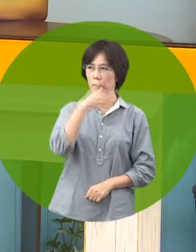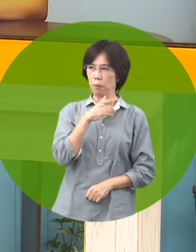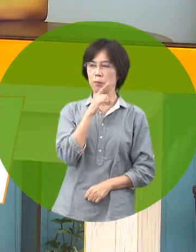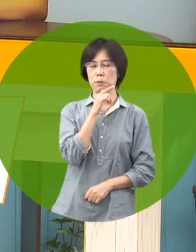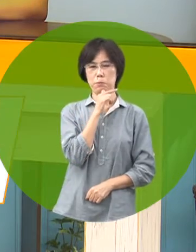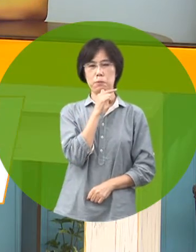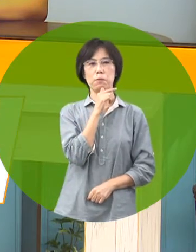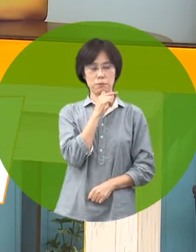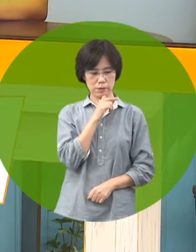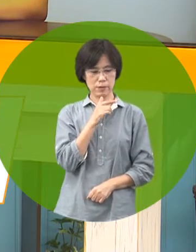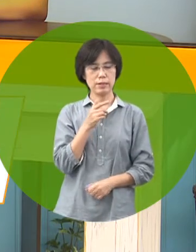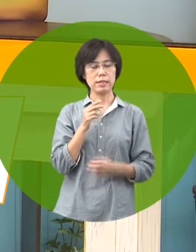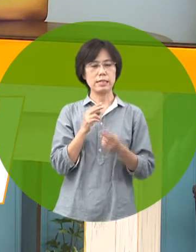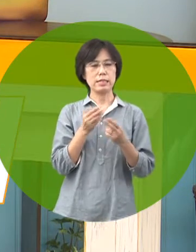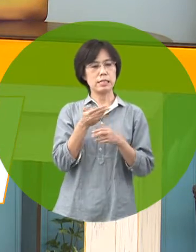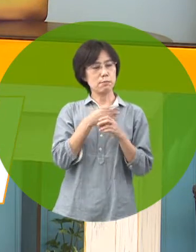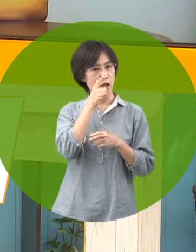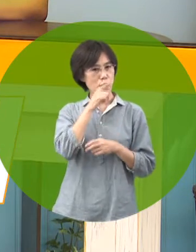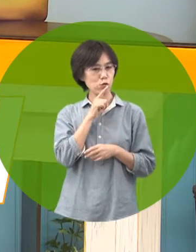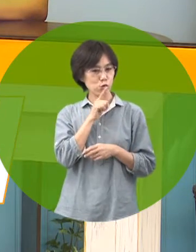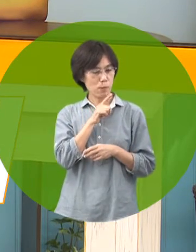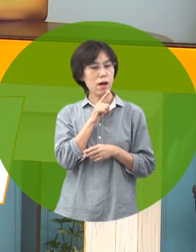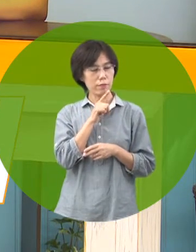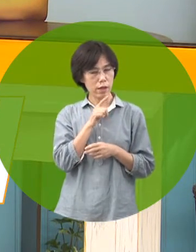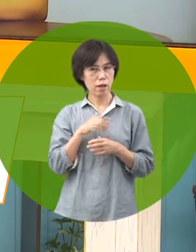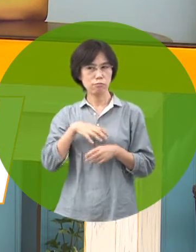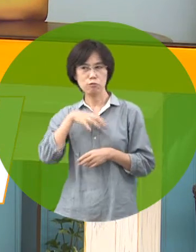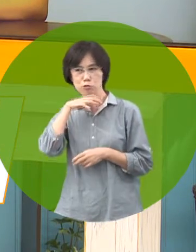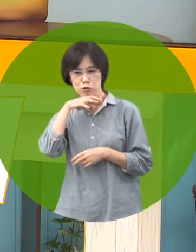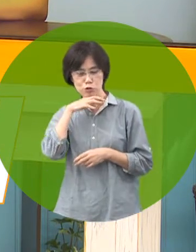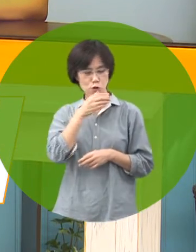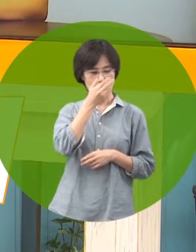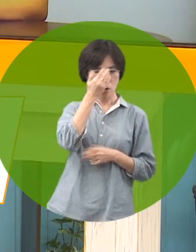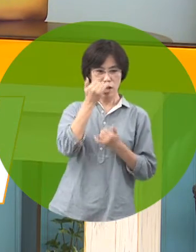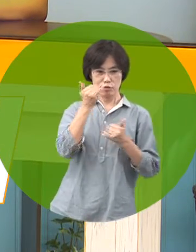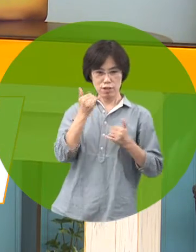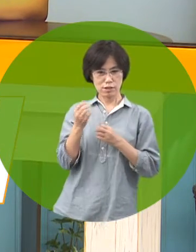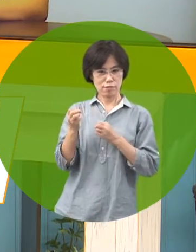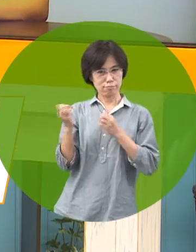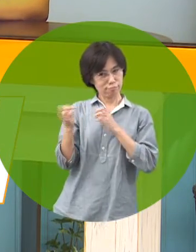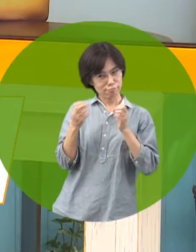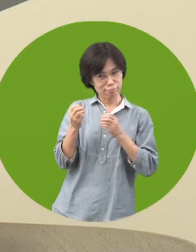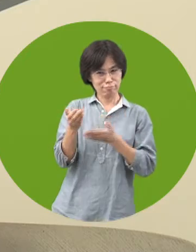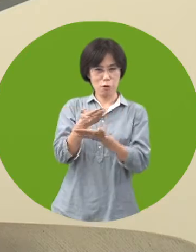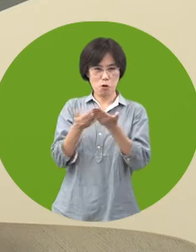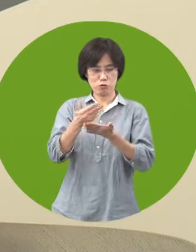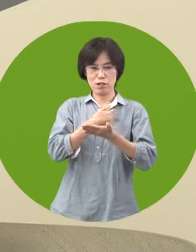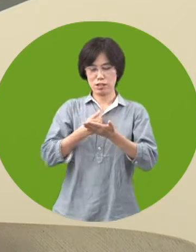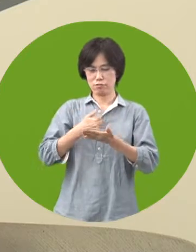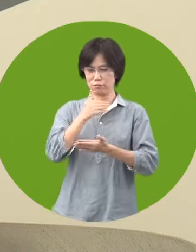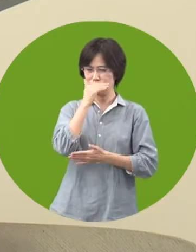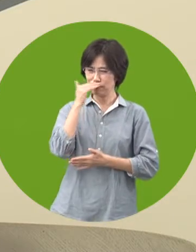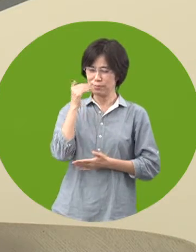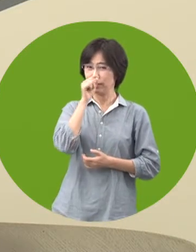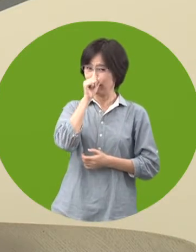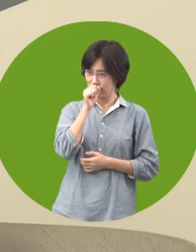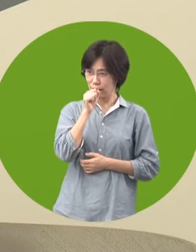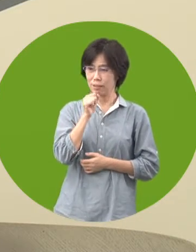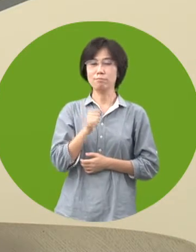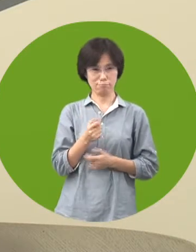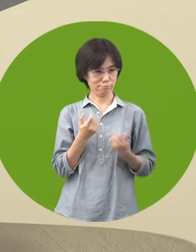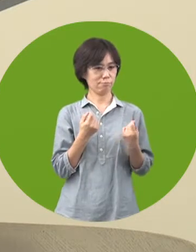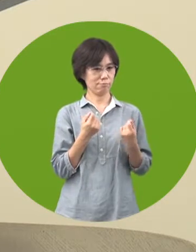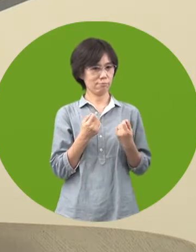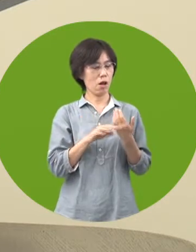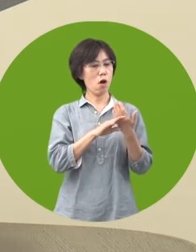クトゥバを通じてお年寄りと若い世代が交流を持てるのも素敵なことですよね。 他にも小中学校の